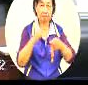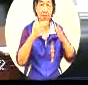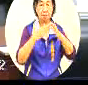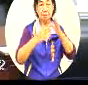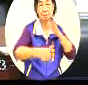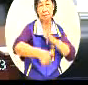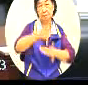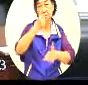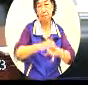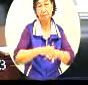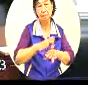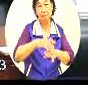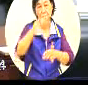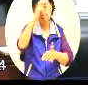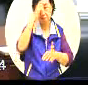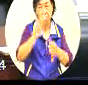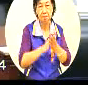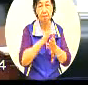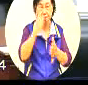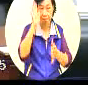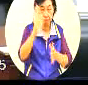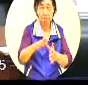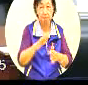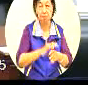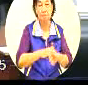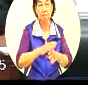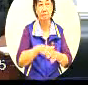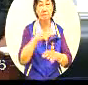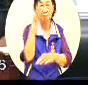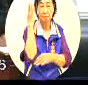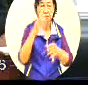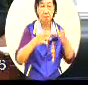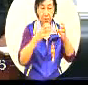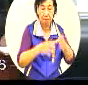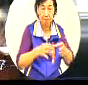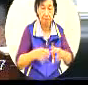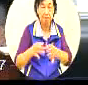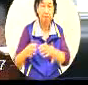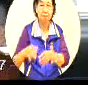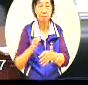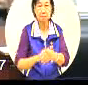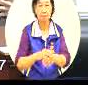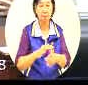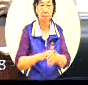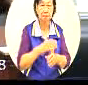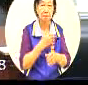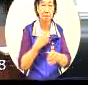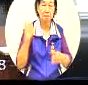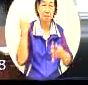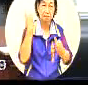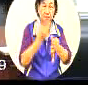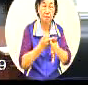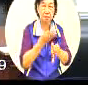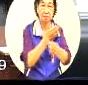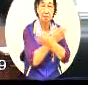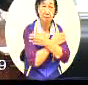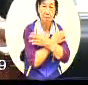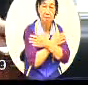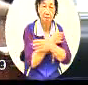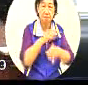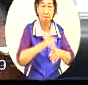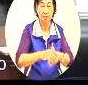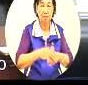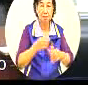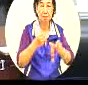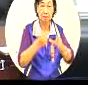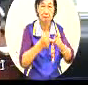更多的这个公立托婴，减轻这些父母们他们在育儿上面的这样的负担，甚至刚刚市长也承诺我们可能会在社区长青